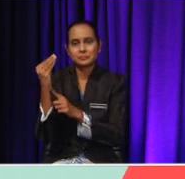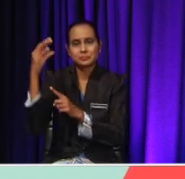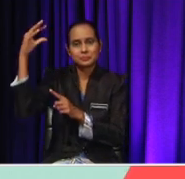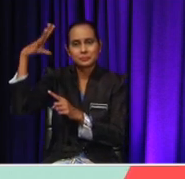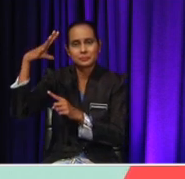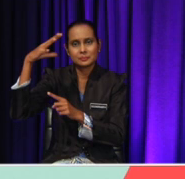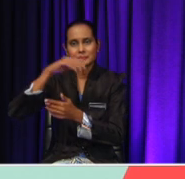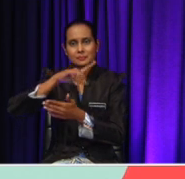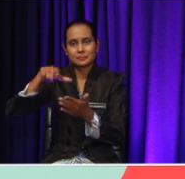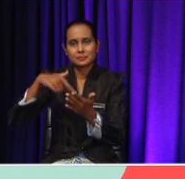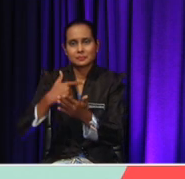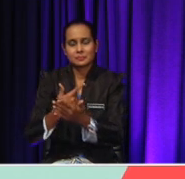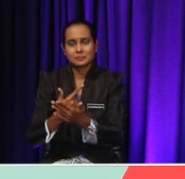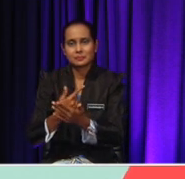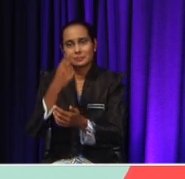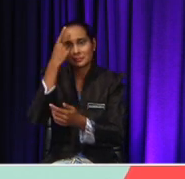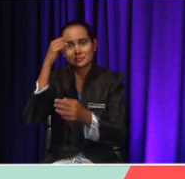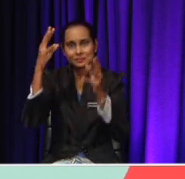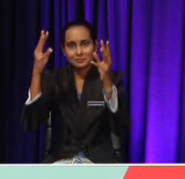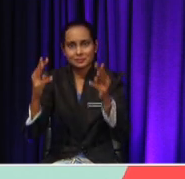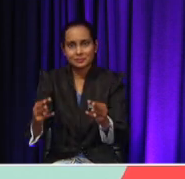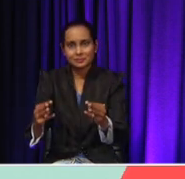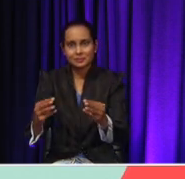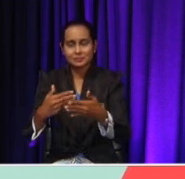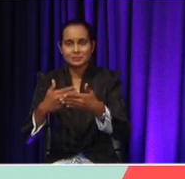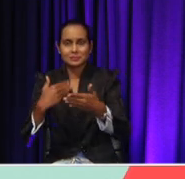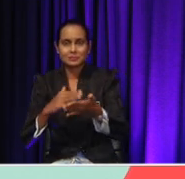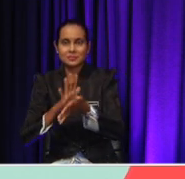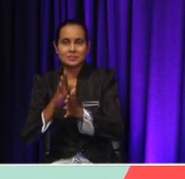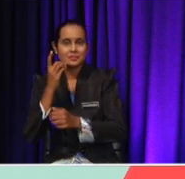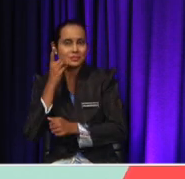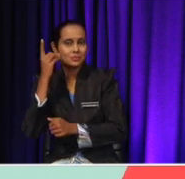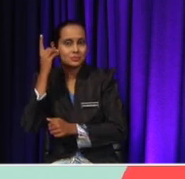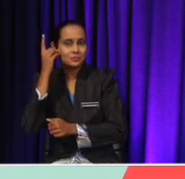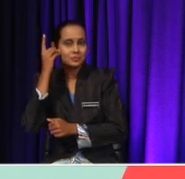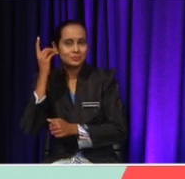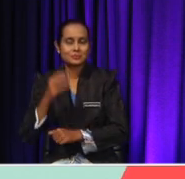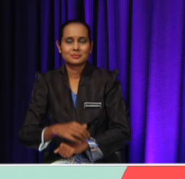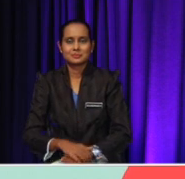segala untuk manusia sebelum jadi dewasa sekian